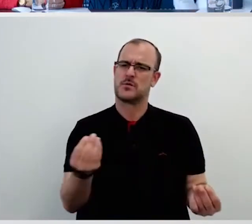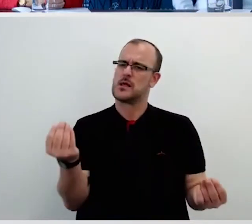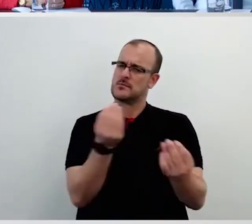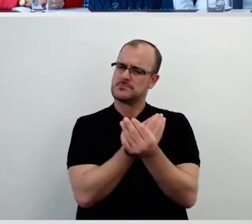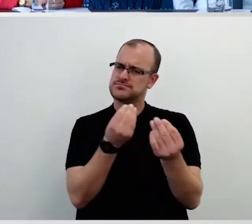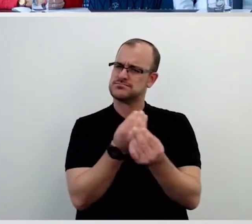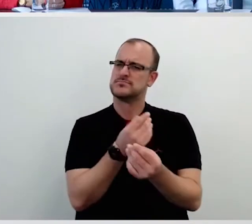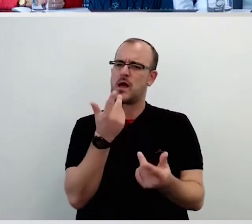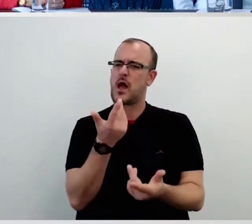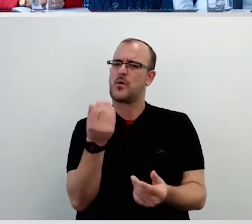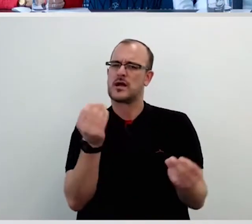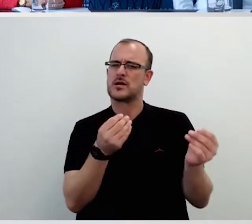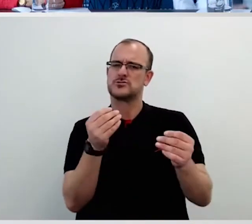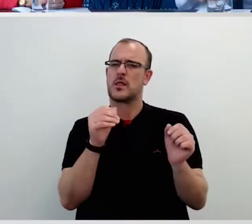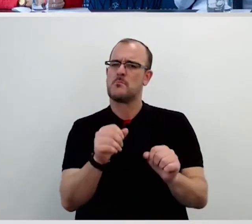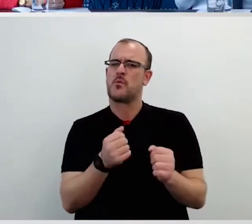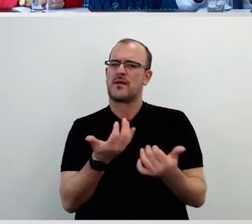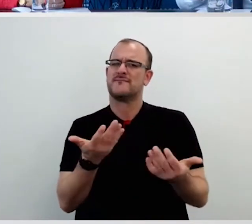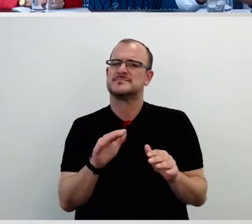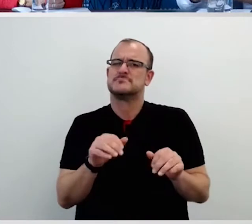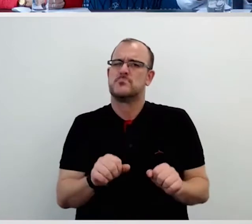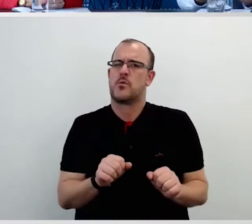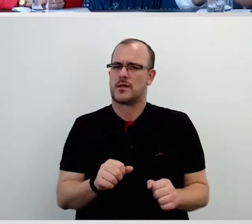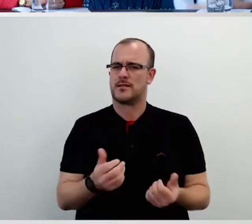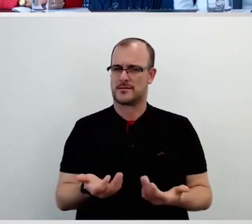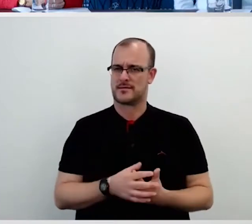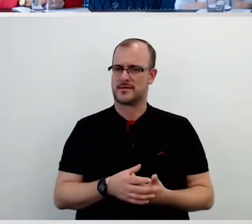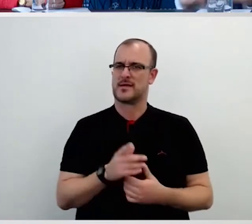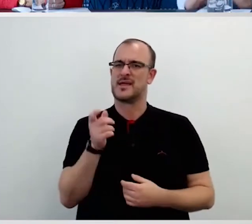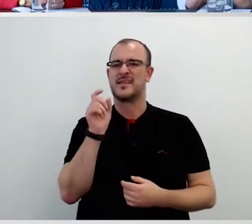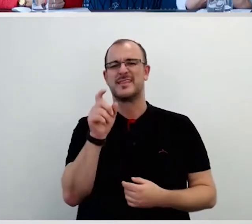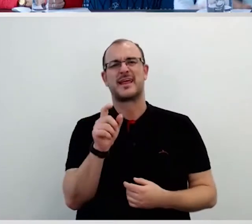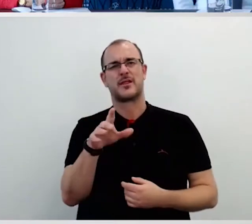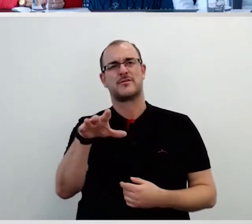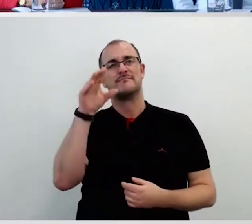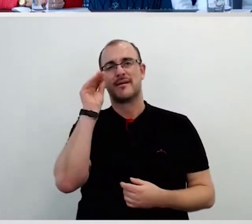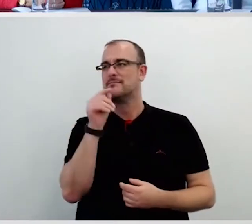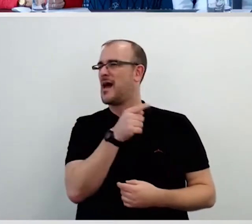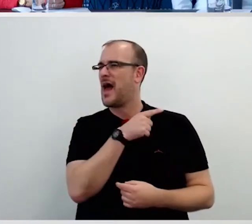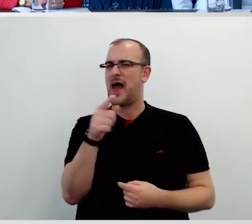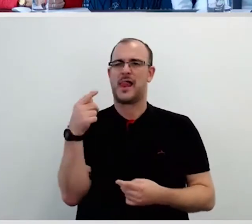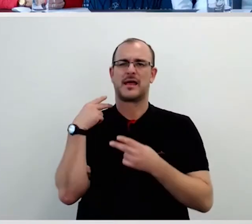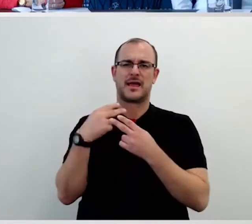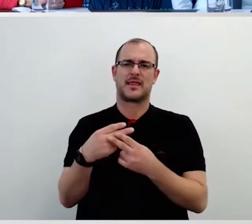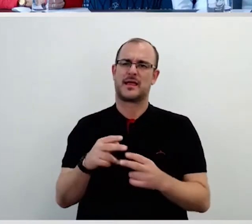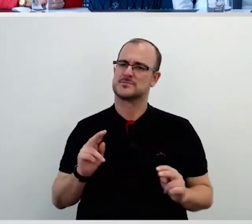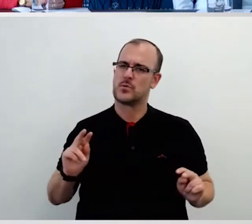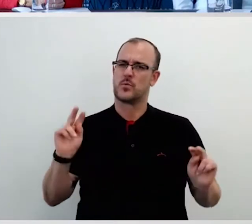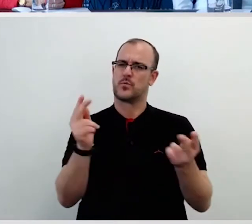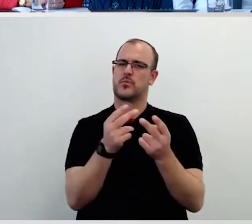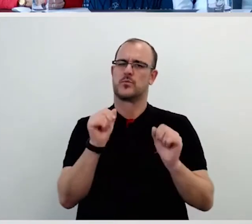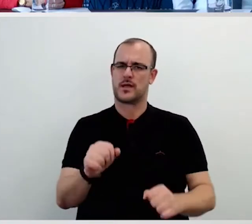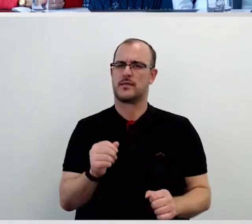diese Gestaltungsmöglichkeit zu kommen und Digitalisierung als was wahrzunehmen, das alle Generationen gemeinsam gestalten